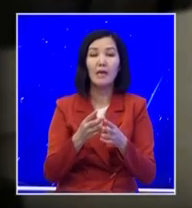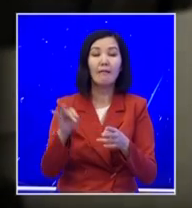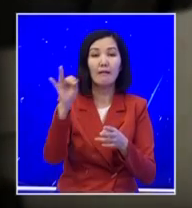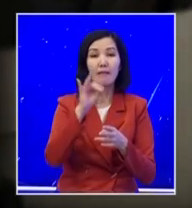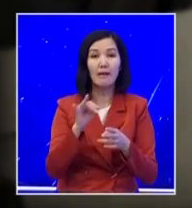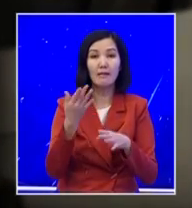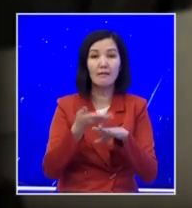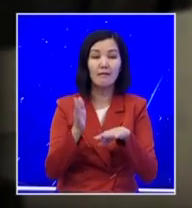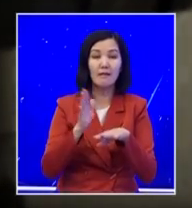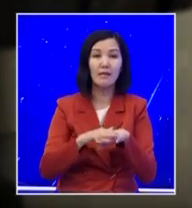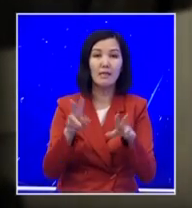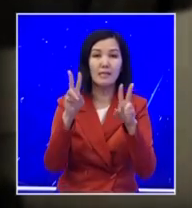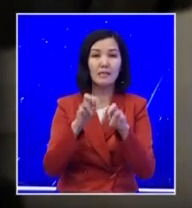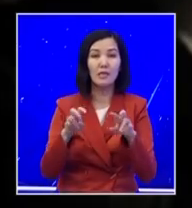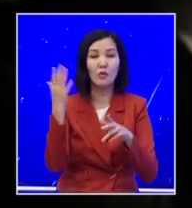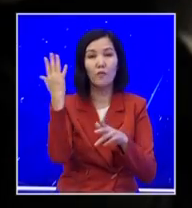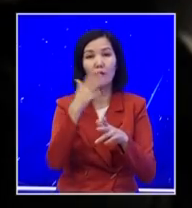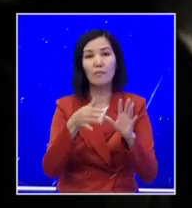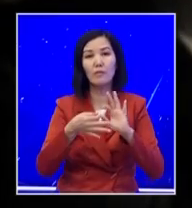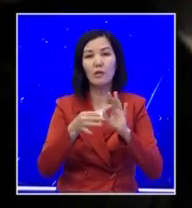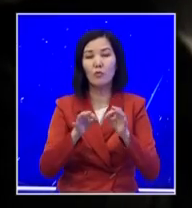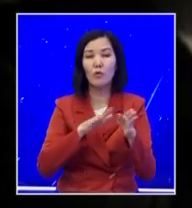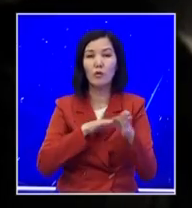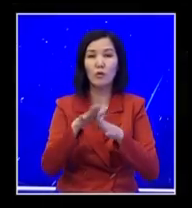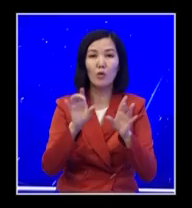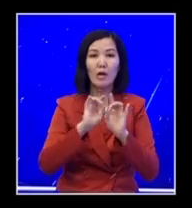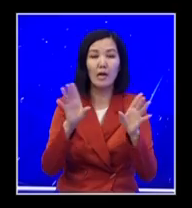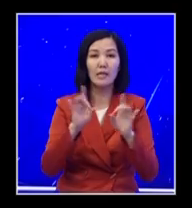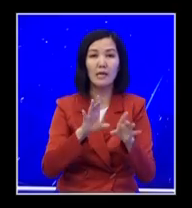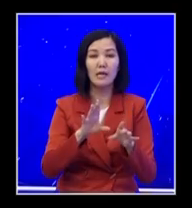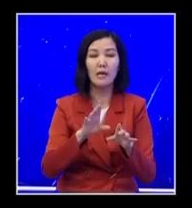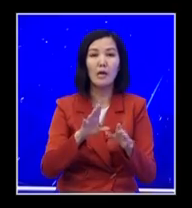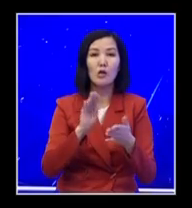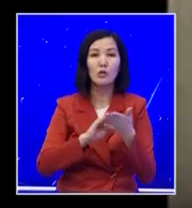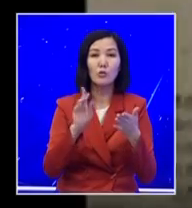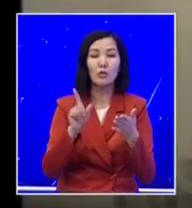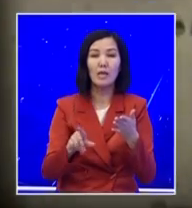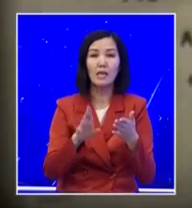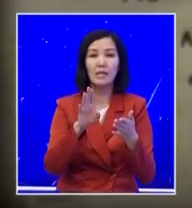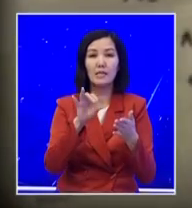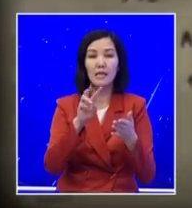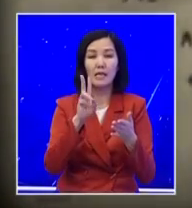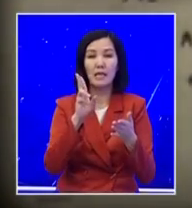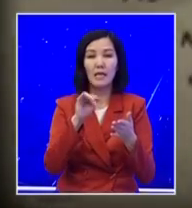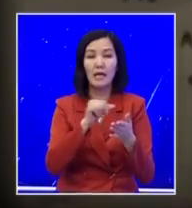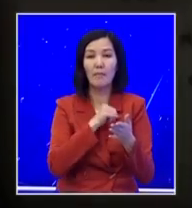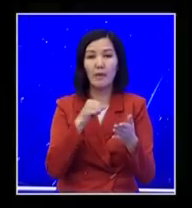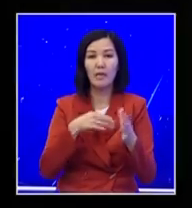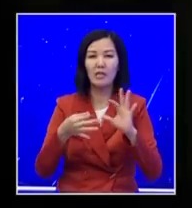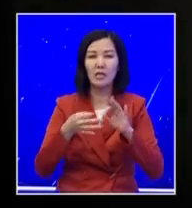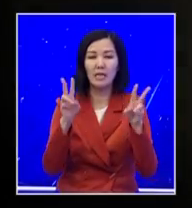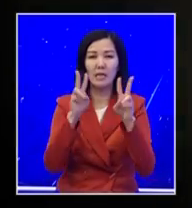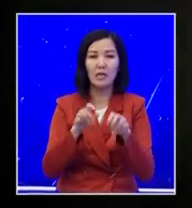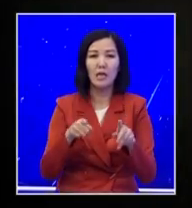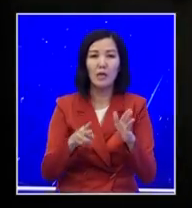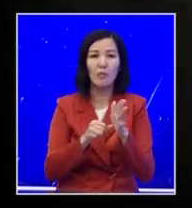бұл тұсы зерттеу фильмінде толық қамтылған. Белгілі журналист Серік Әбікенұлының бастамасымен қолға алынған туынды 2016